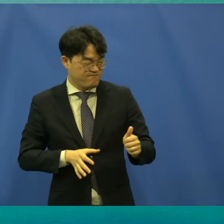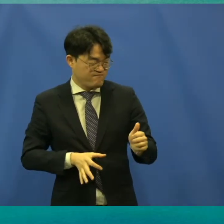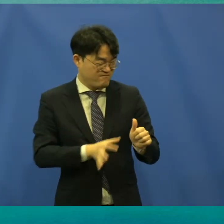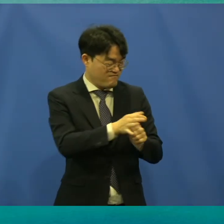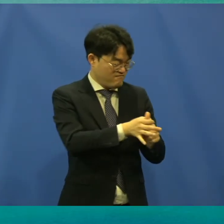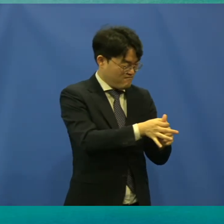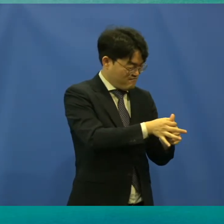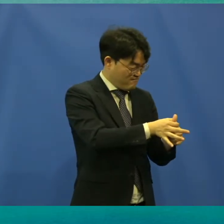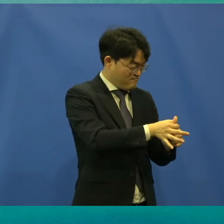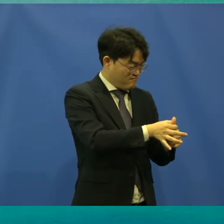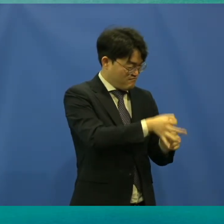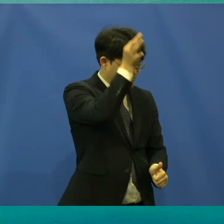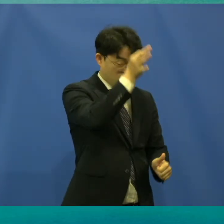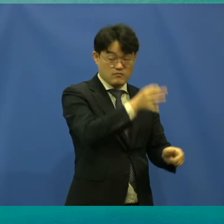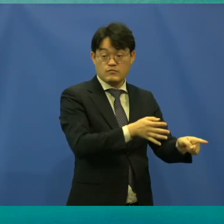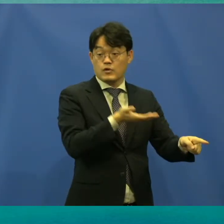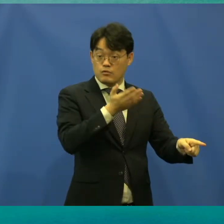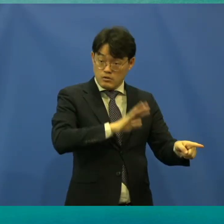없습니다.